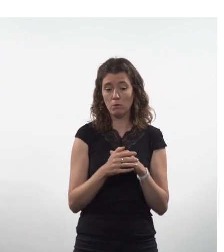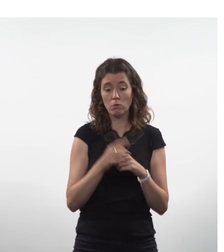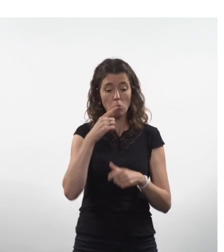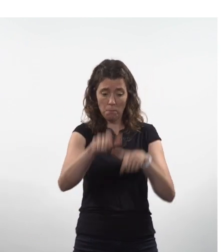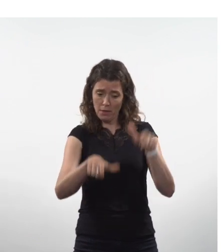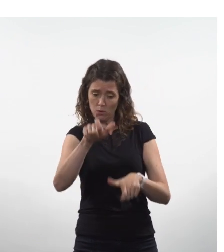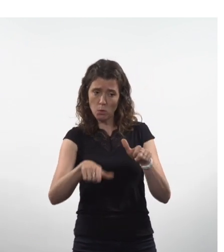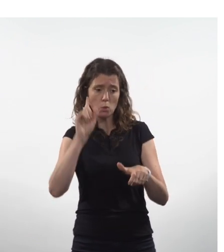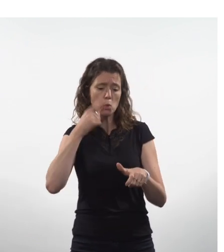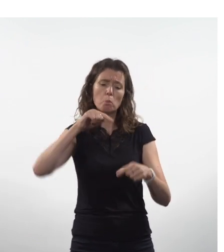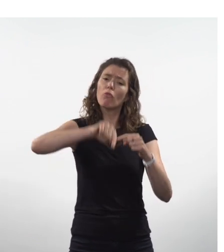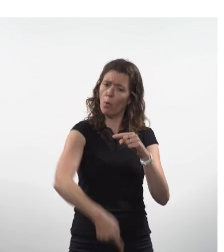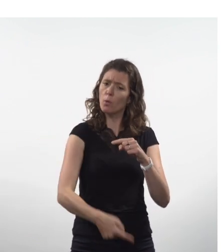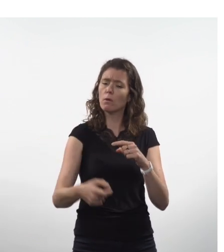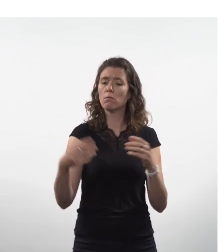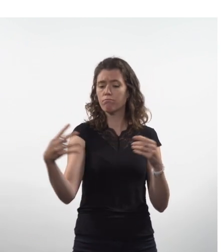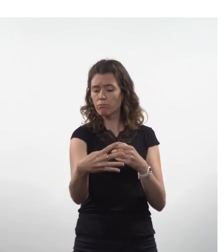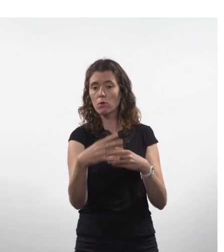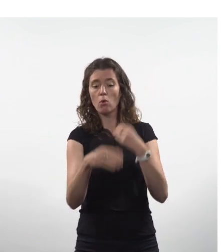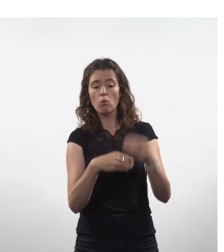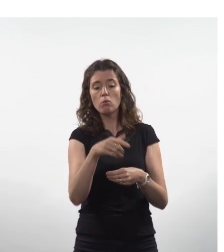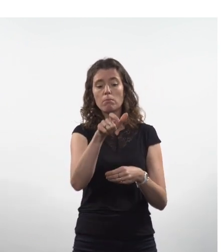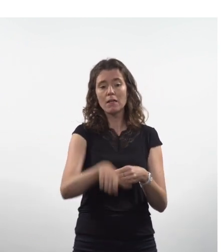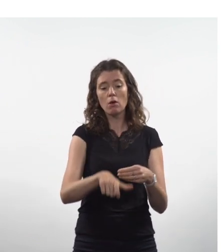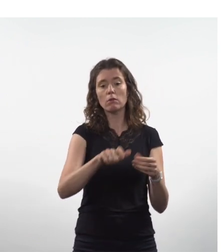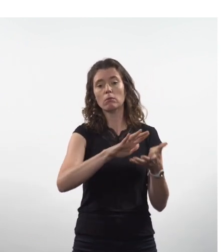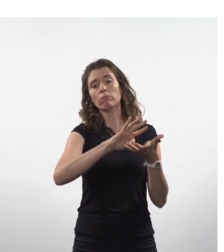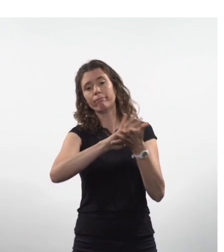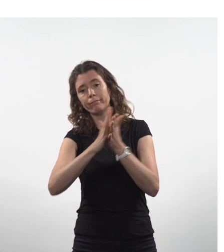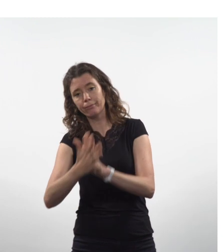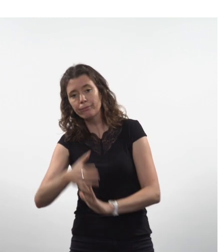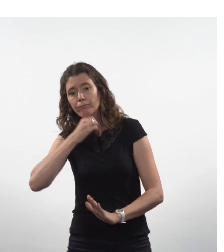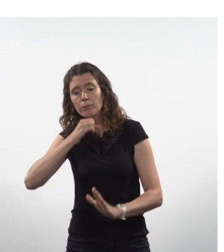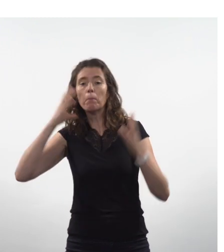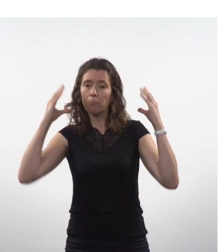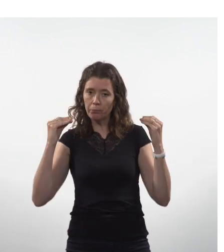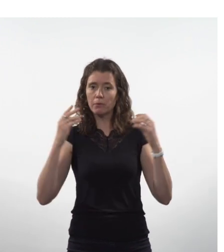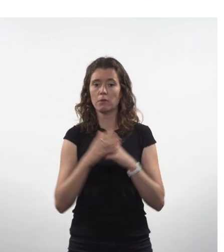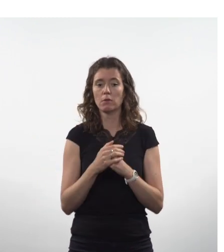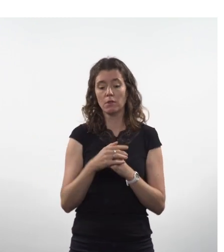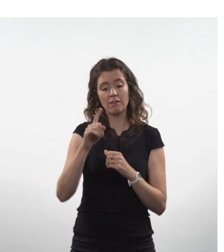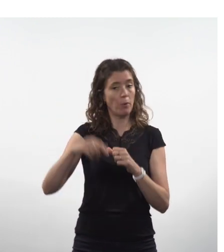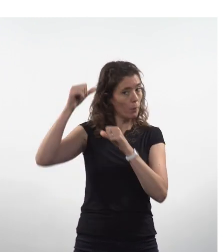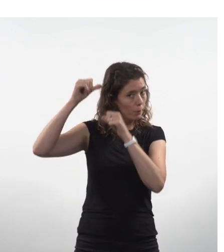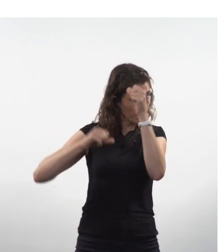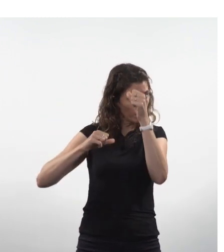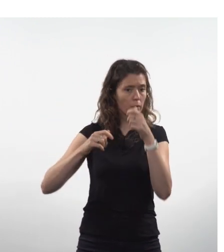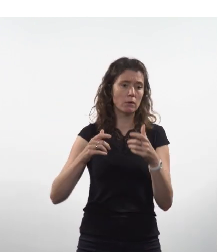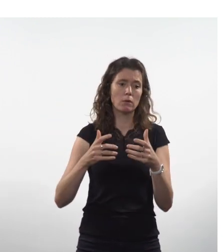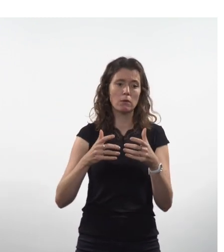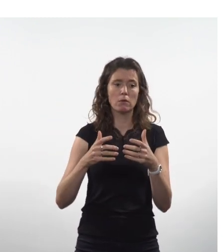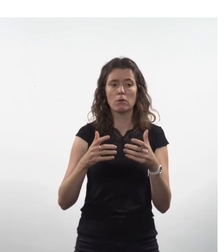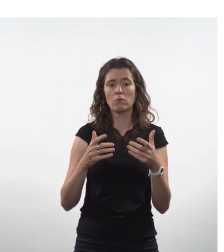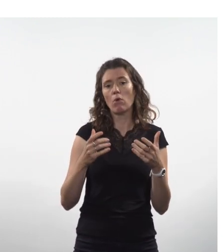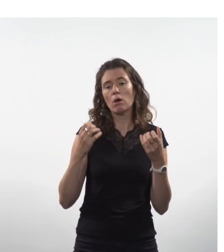sourdes profondes ou pour les personnes prédiacousiques et cela nécessite une opération chirurgicale qui est très courant